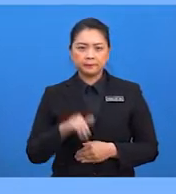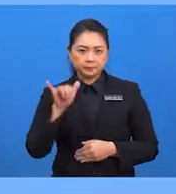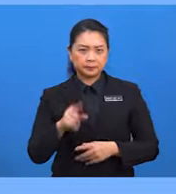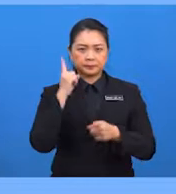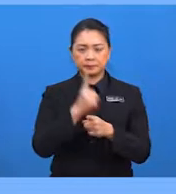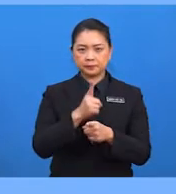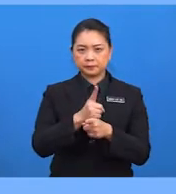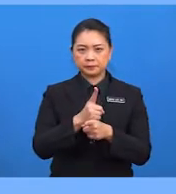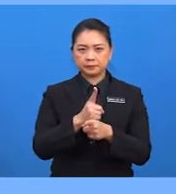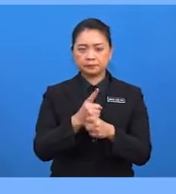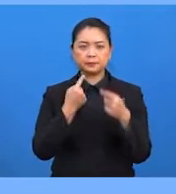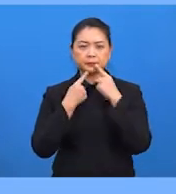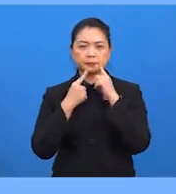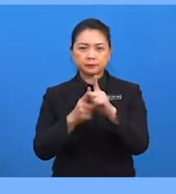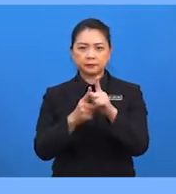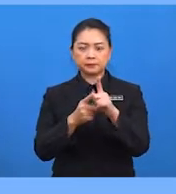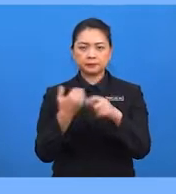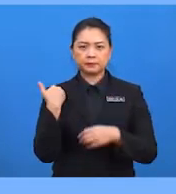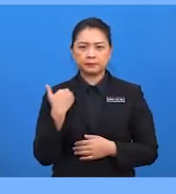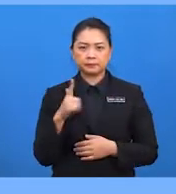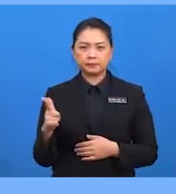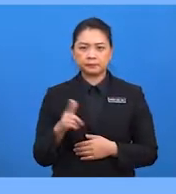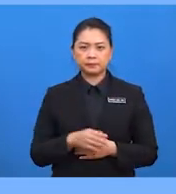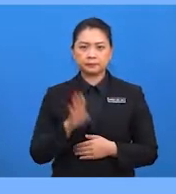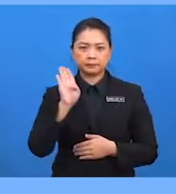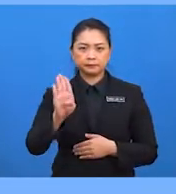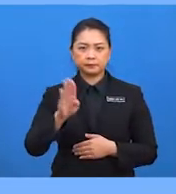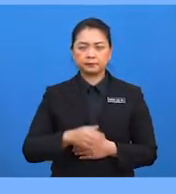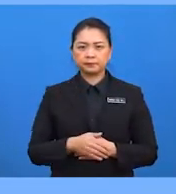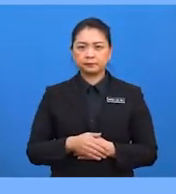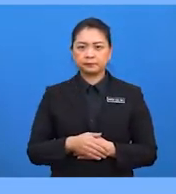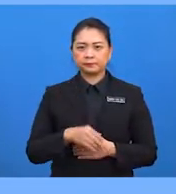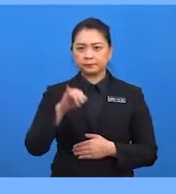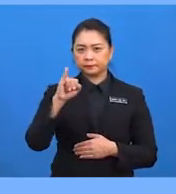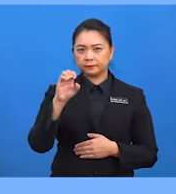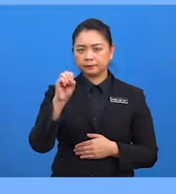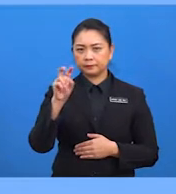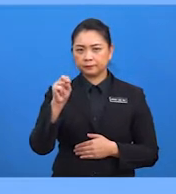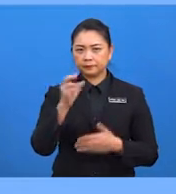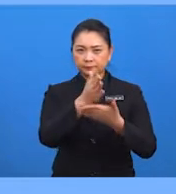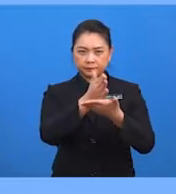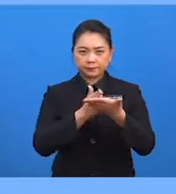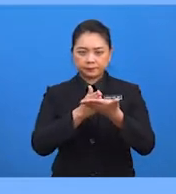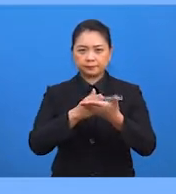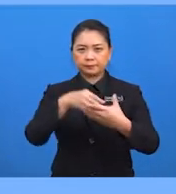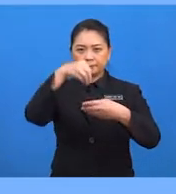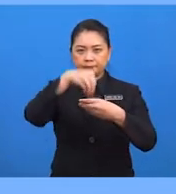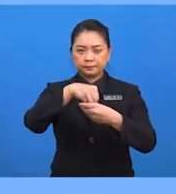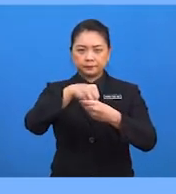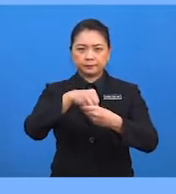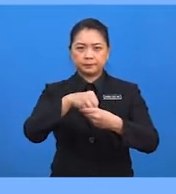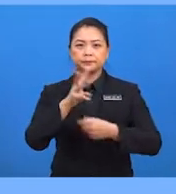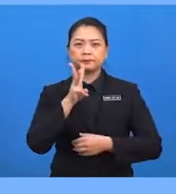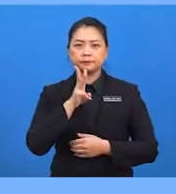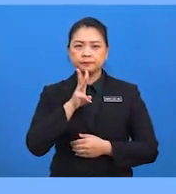Ya, betul. Jawapannya ialah B, iaitu mengayon